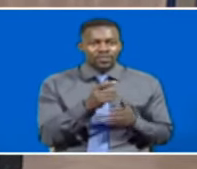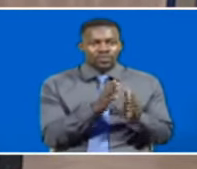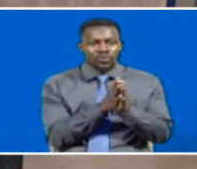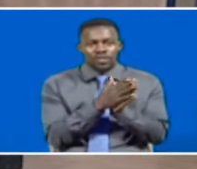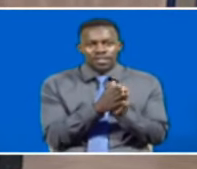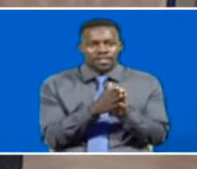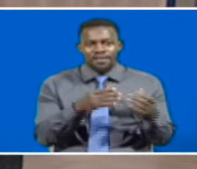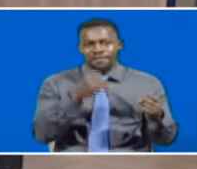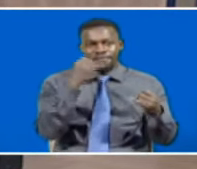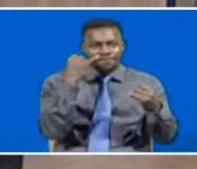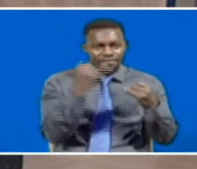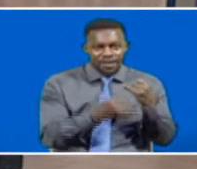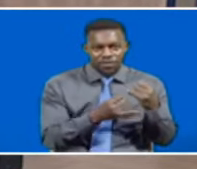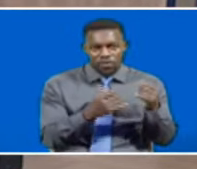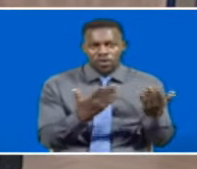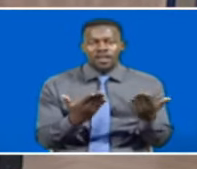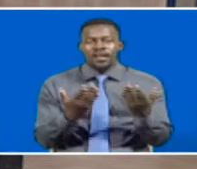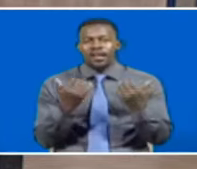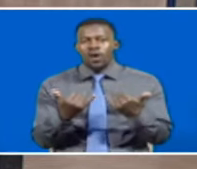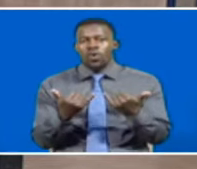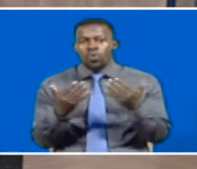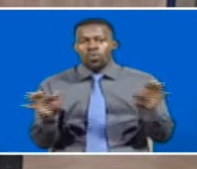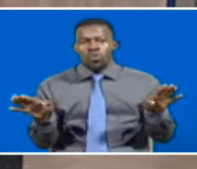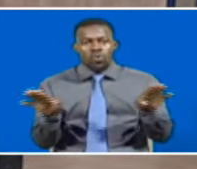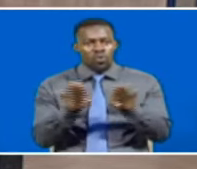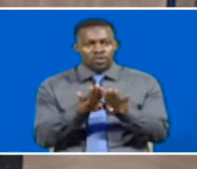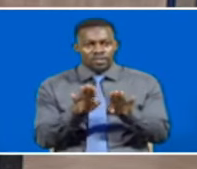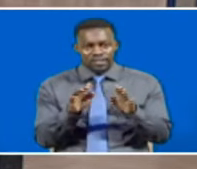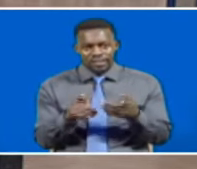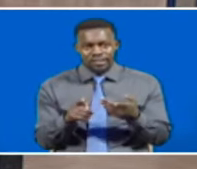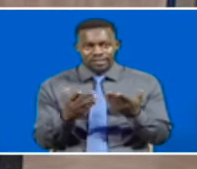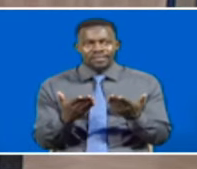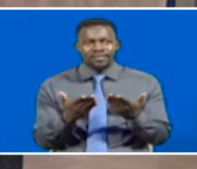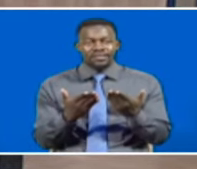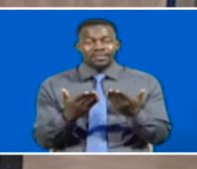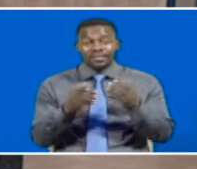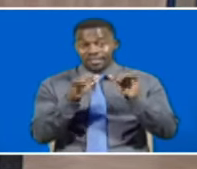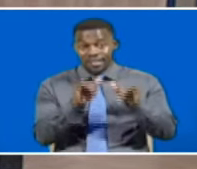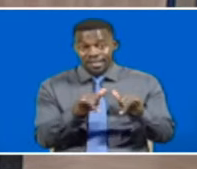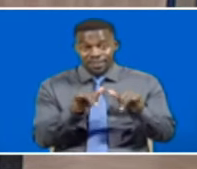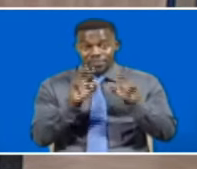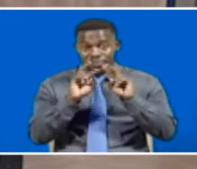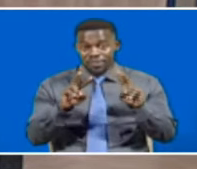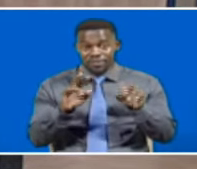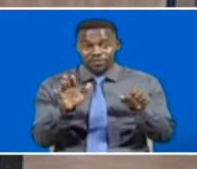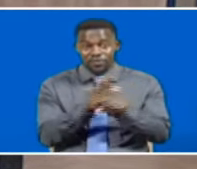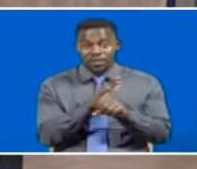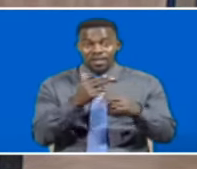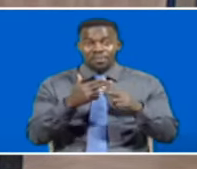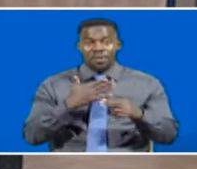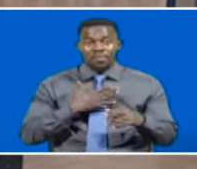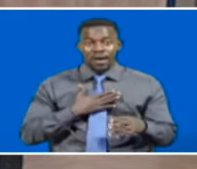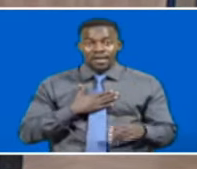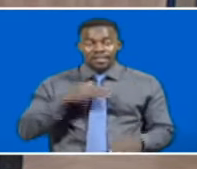ndipo ninapotia kikomo taarifa hizi za KTN leo Jumanne. Hii ni kwa heri, ubaki na wingi wa heri. Mimi ni Suleiman Yeri na mwenzi.